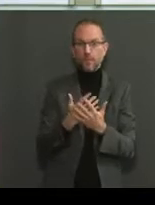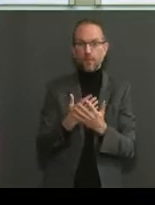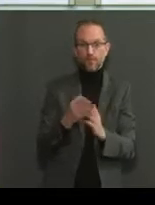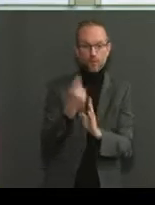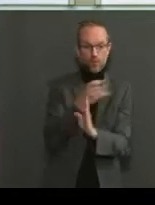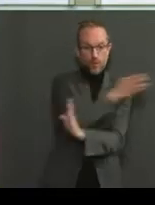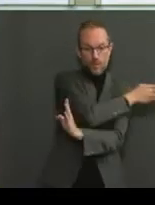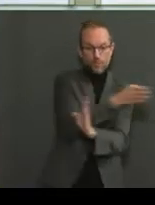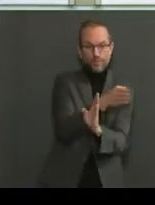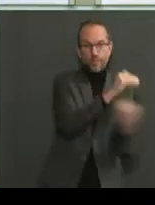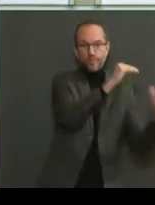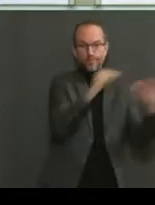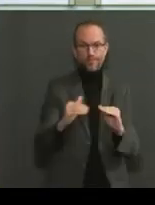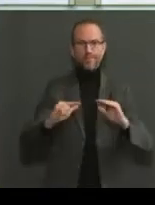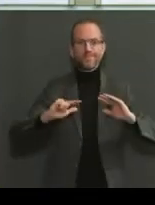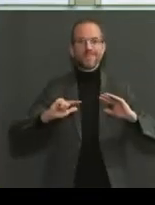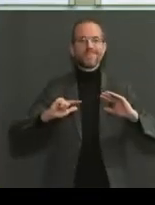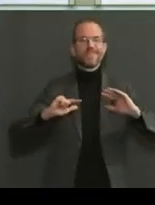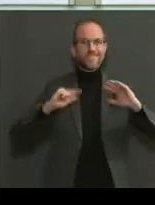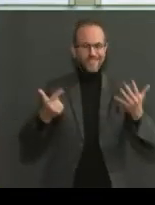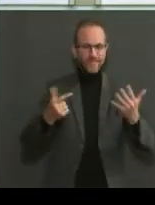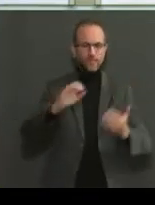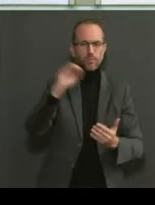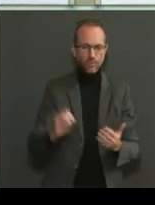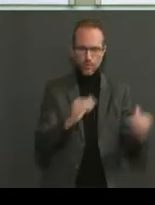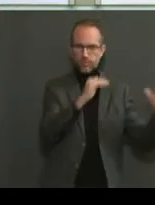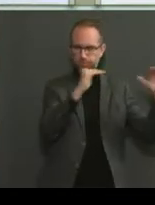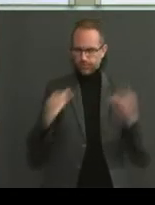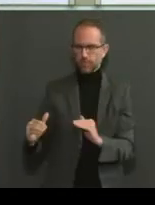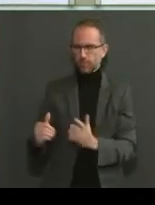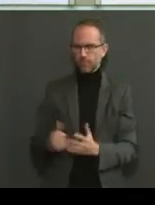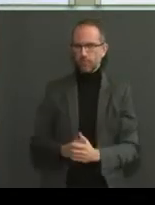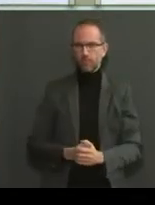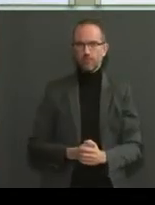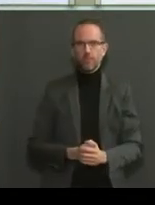17% à celui de la semaine précédente.